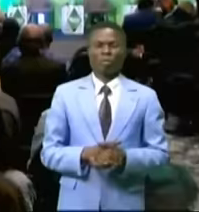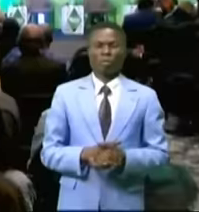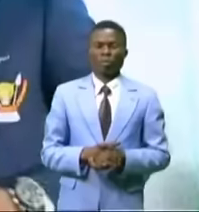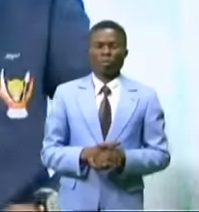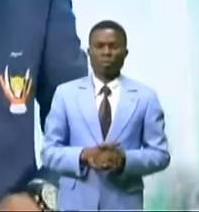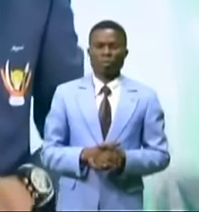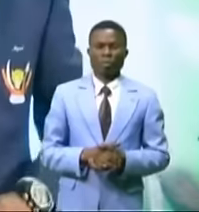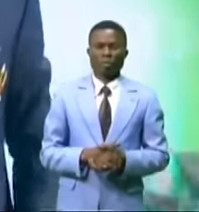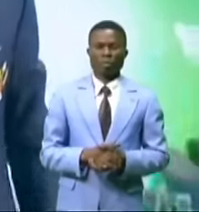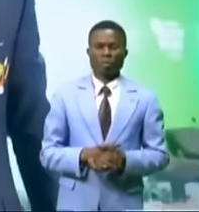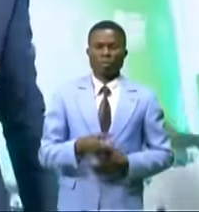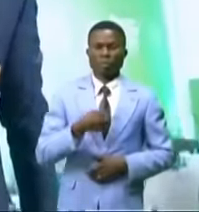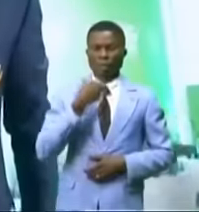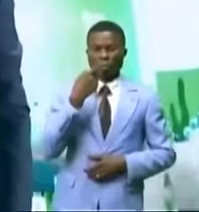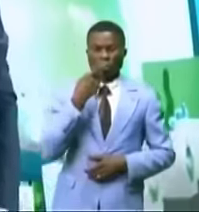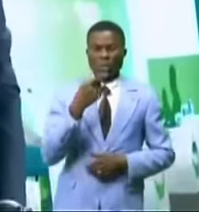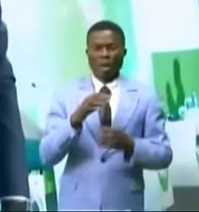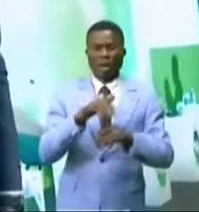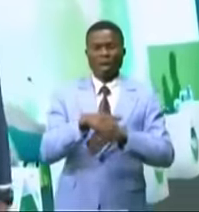Africa.